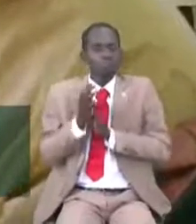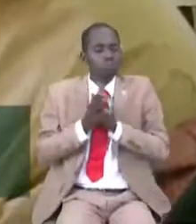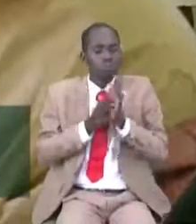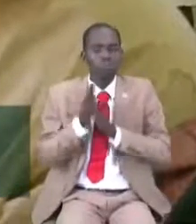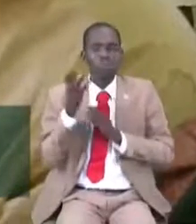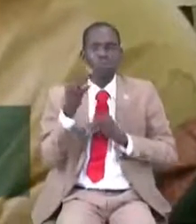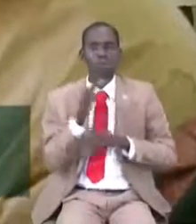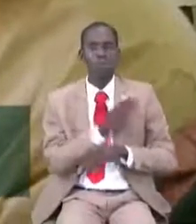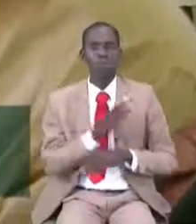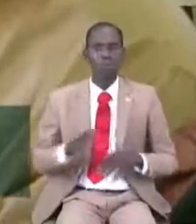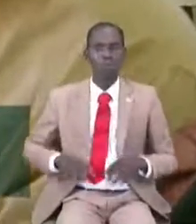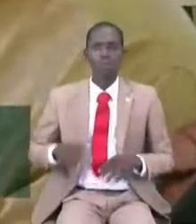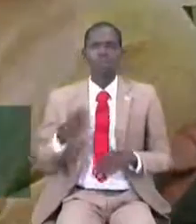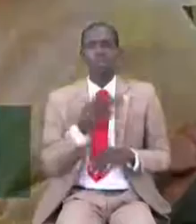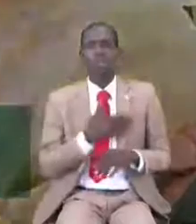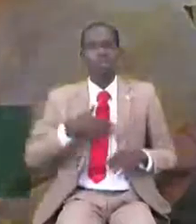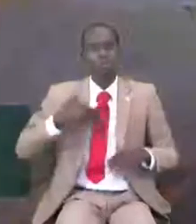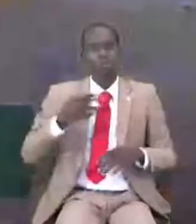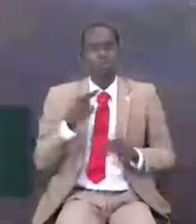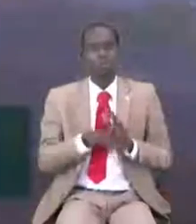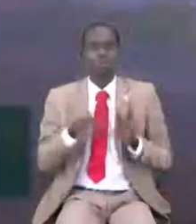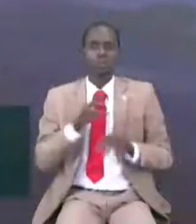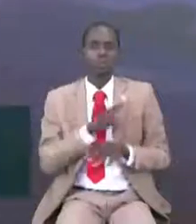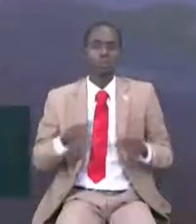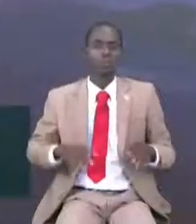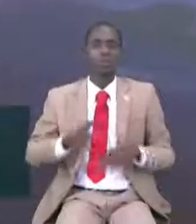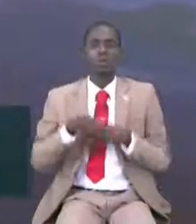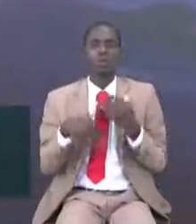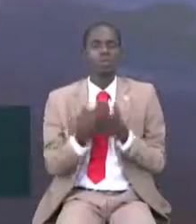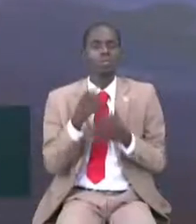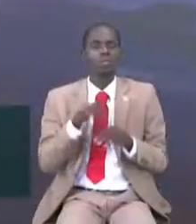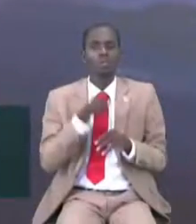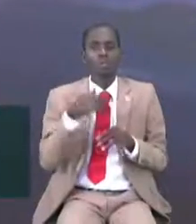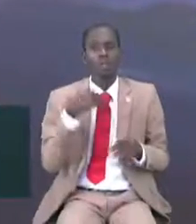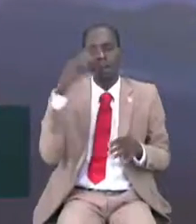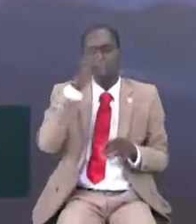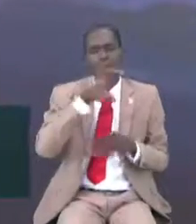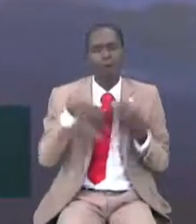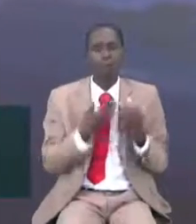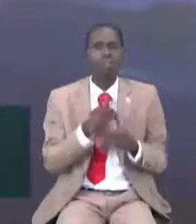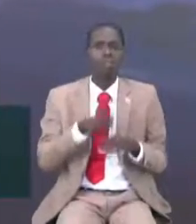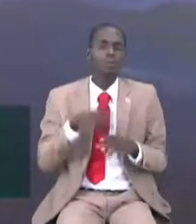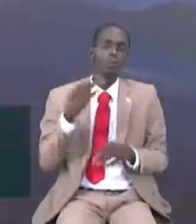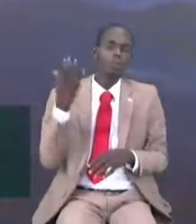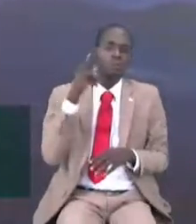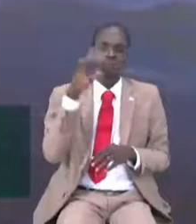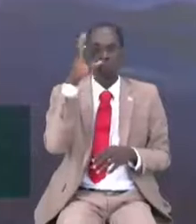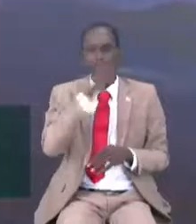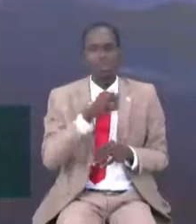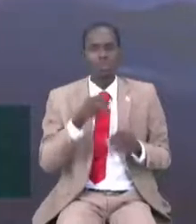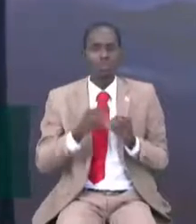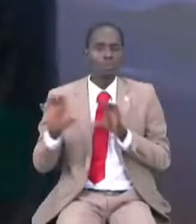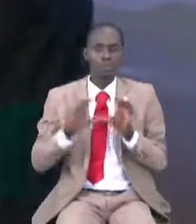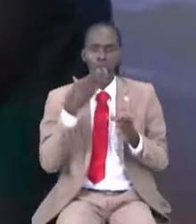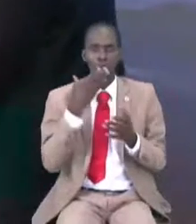Toutes les opportunités qu'il a ratées pour faire le bien. Il dit que maintenant je suis en Christ, j'ai le pardon, j'ai la